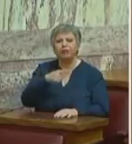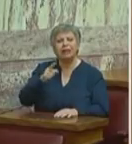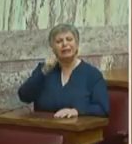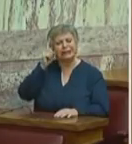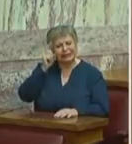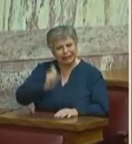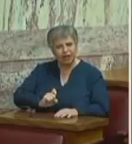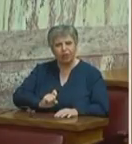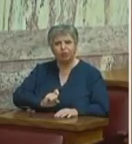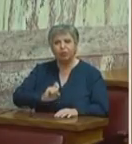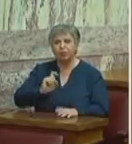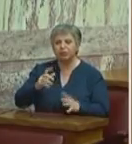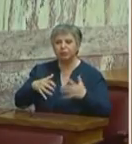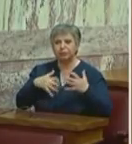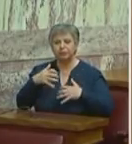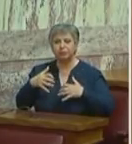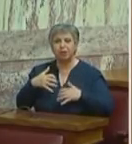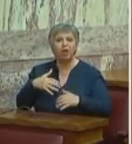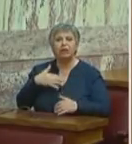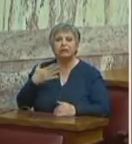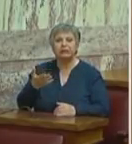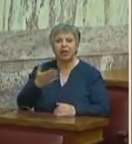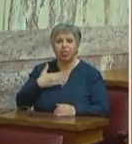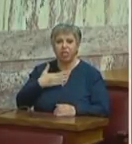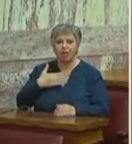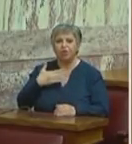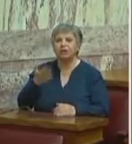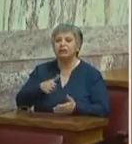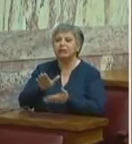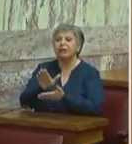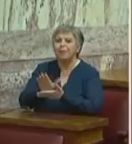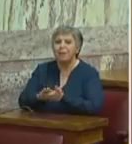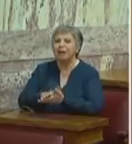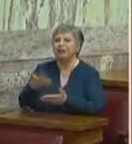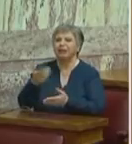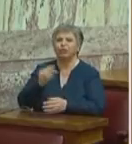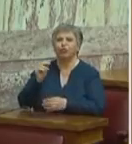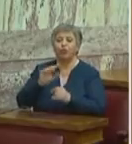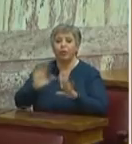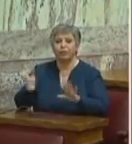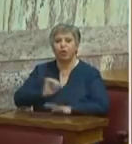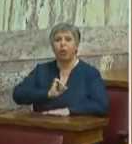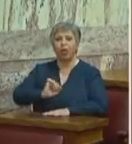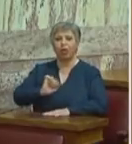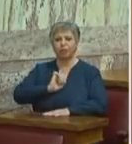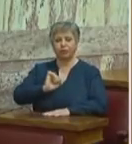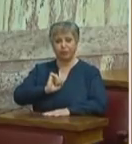της συκοφάντησης και τρομοκράτησης των δικαστικών λειτουργών. Και μάλιστα με